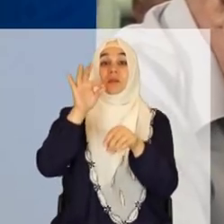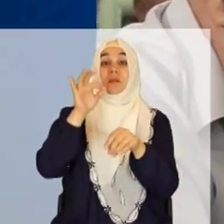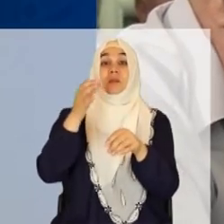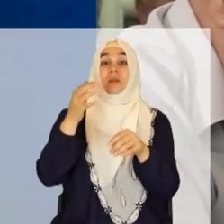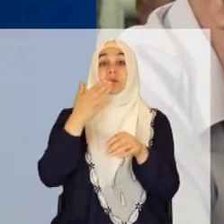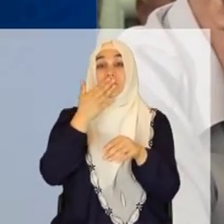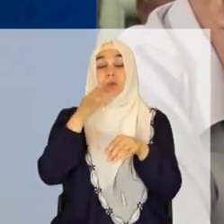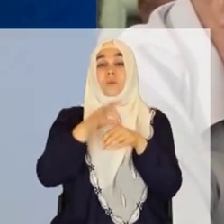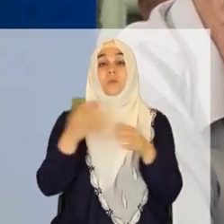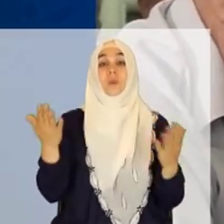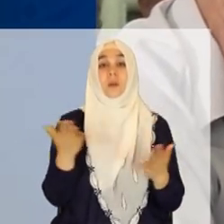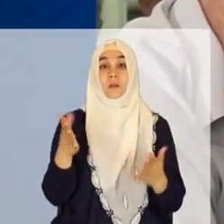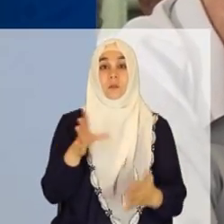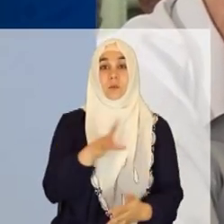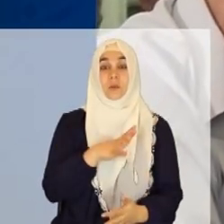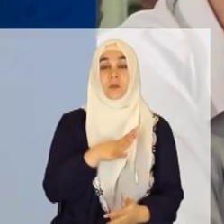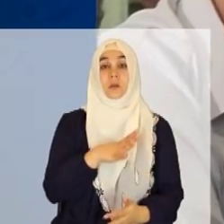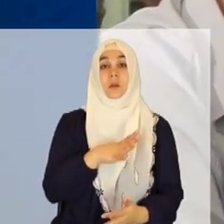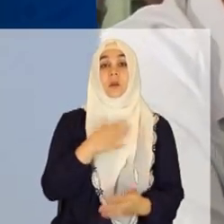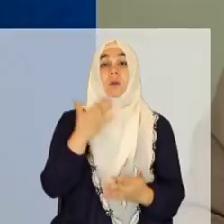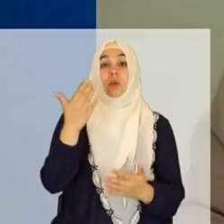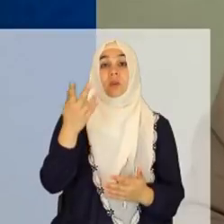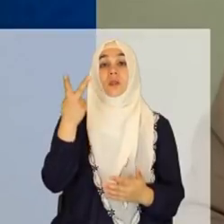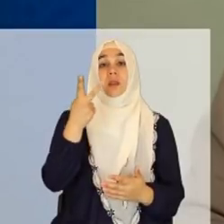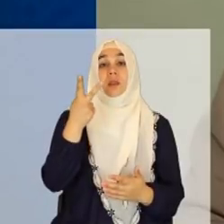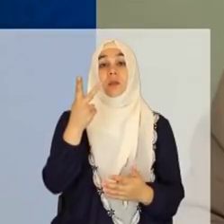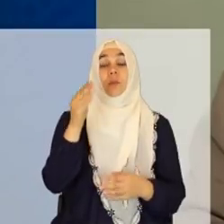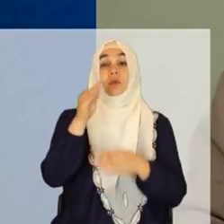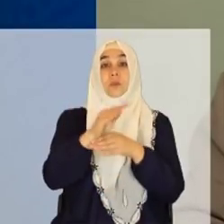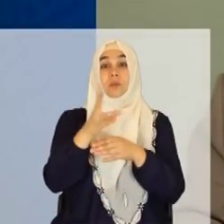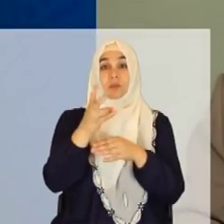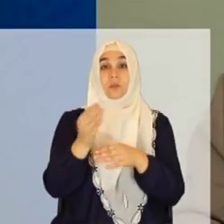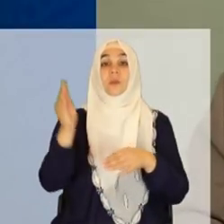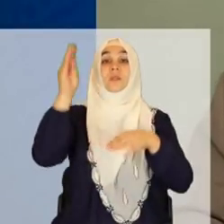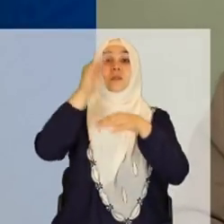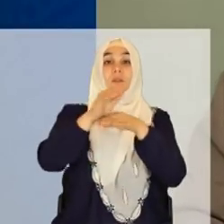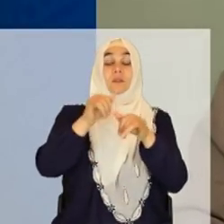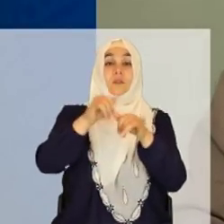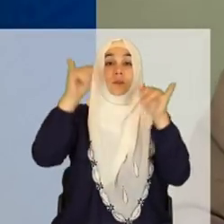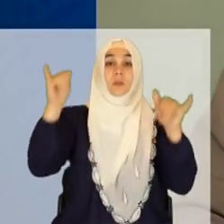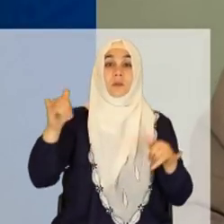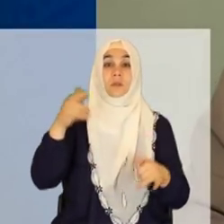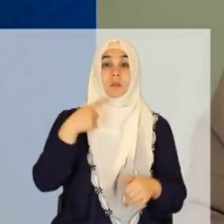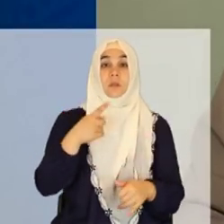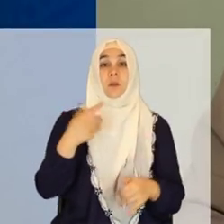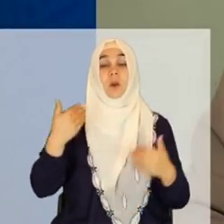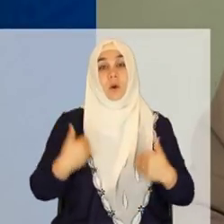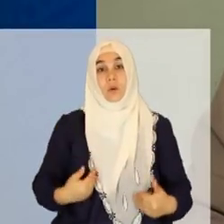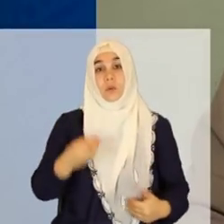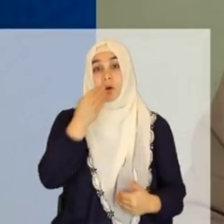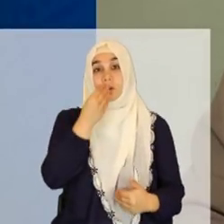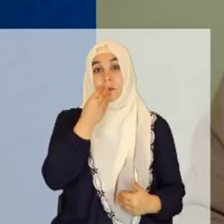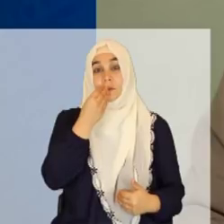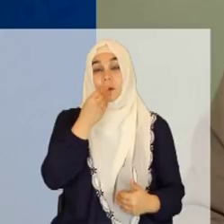ekan. U qanaqa bo'ladi desa, u 2 bosqichini ustiga yana ziyoda qiladi. Qornini